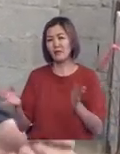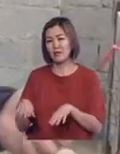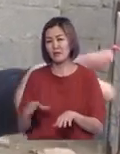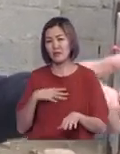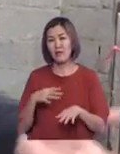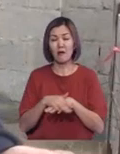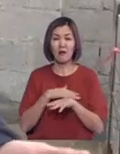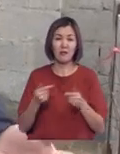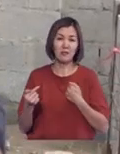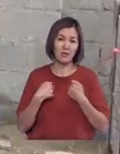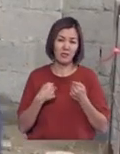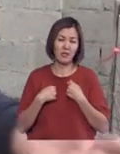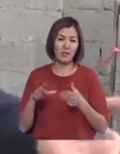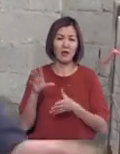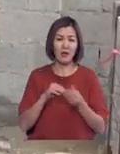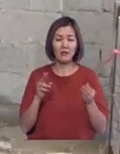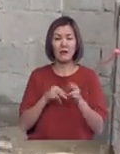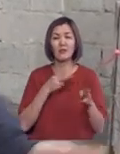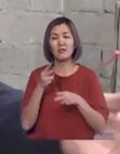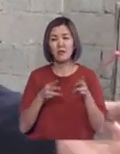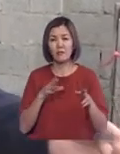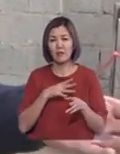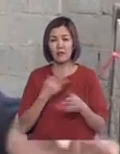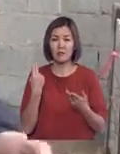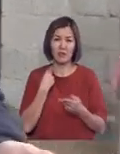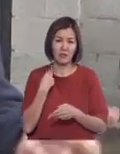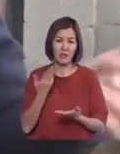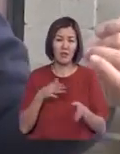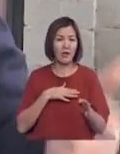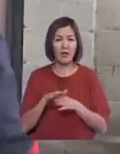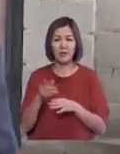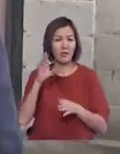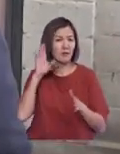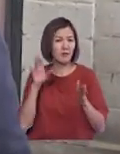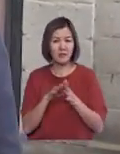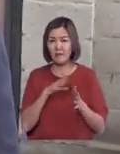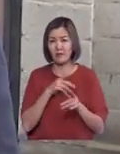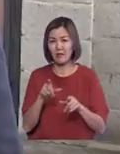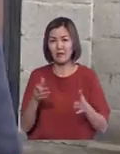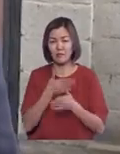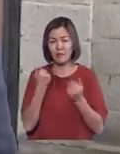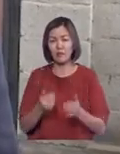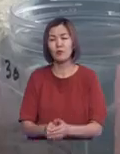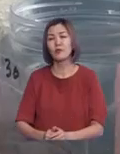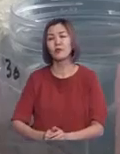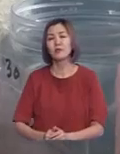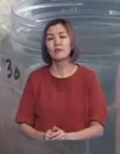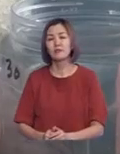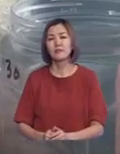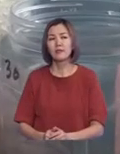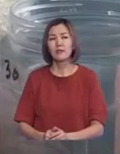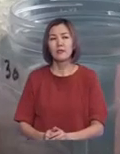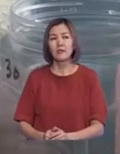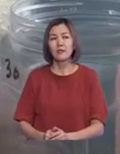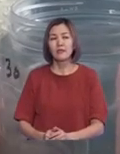ортада халық қашан қайта берсін, шырылдайды қояды, оны атқарушы бір нелер болу керек қой. Біздің